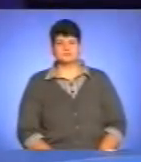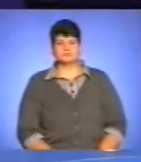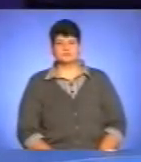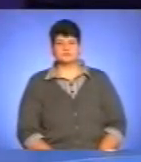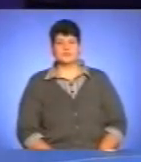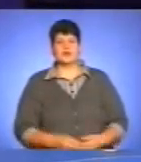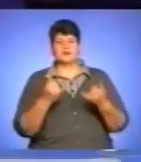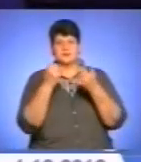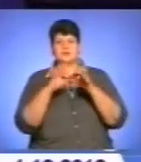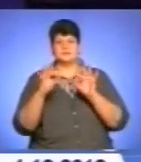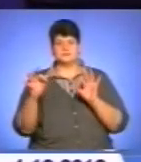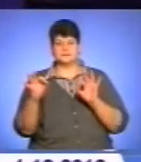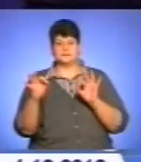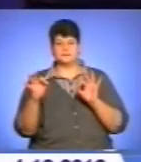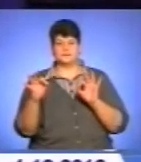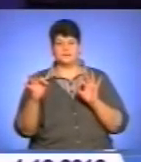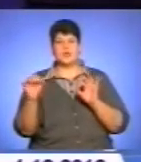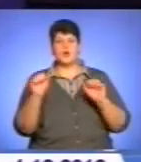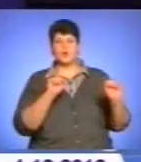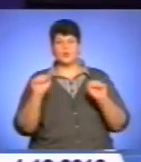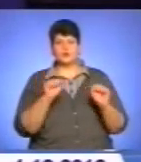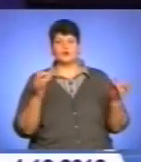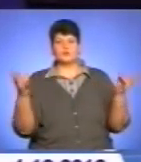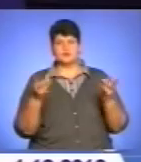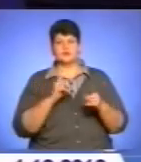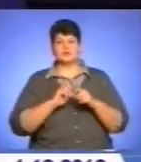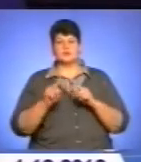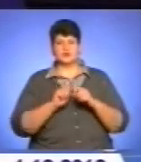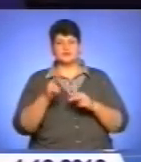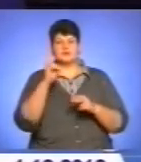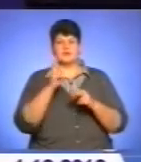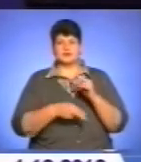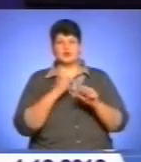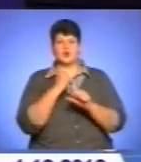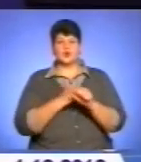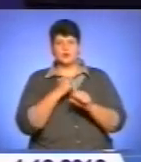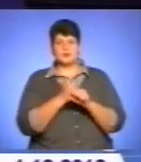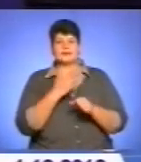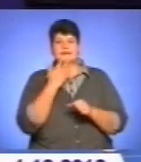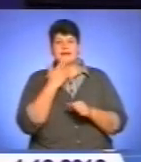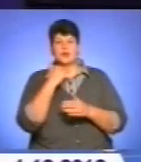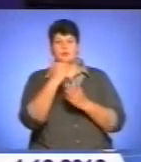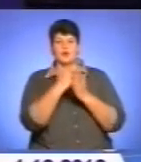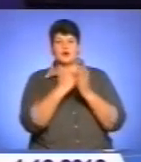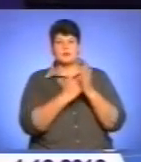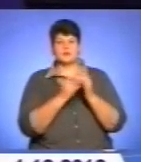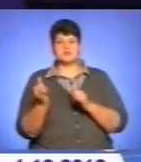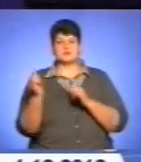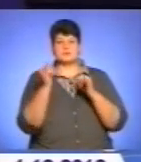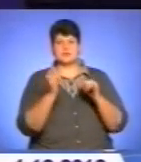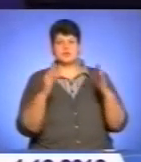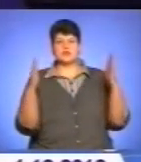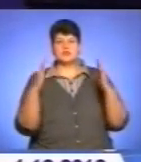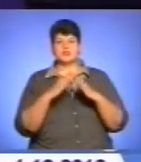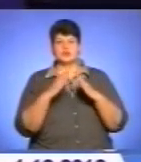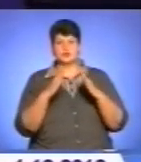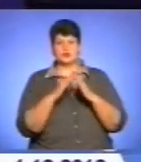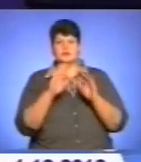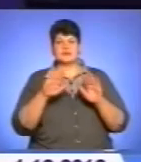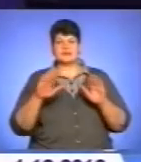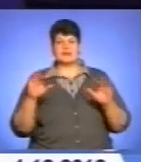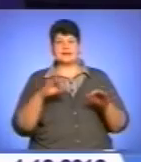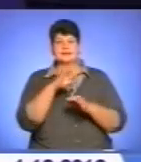А тепер докладніше. Уряду необхідно терміново завершити розробку національної програми про забезпечення житлом дітей-сиріт і